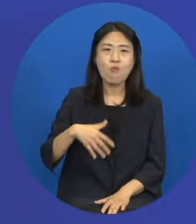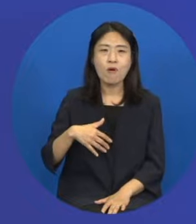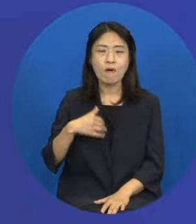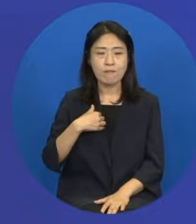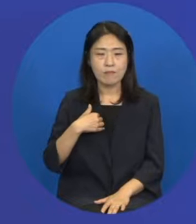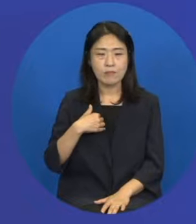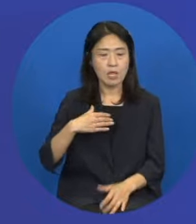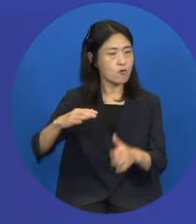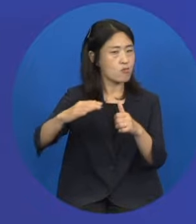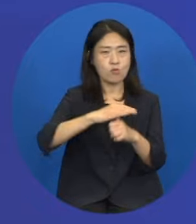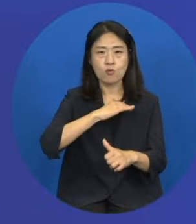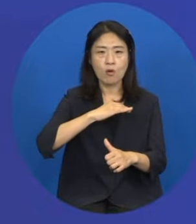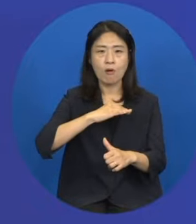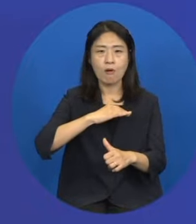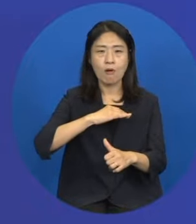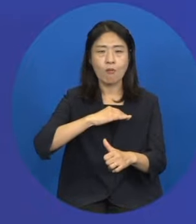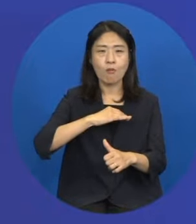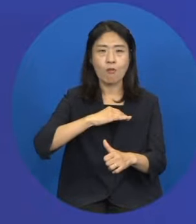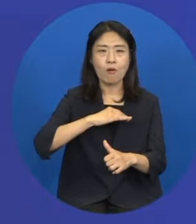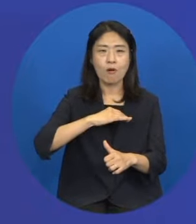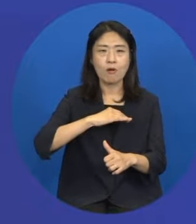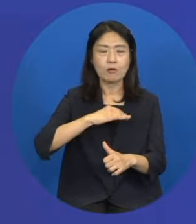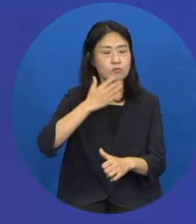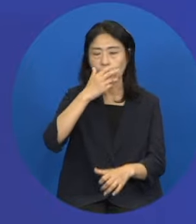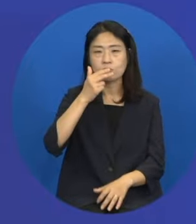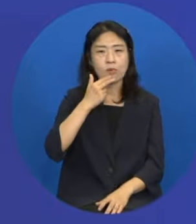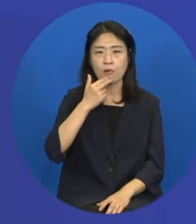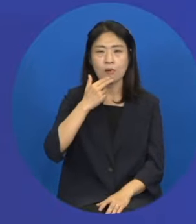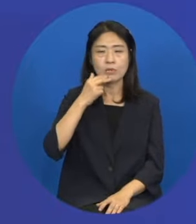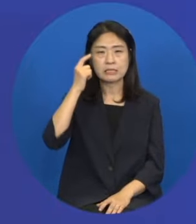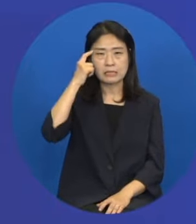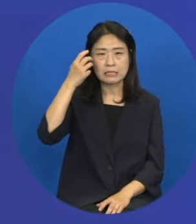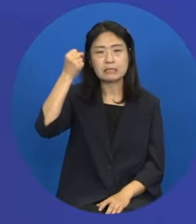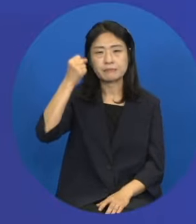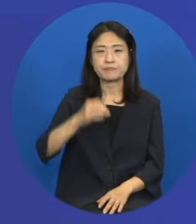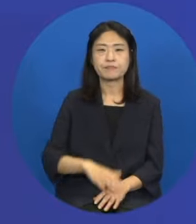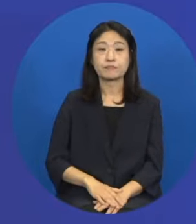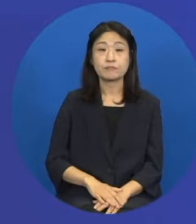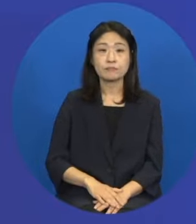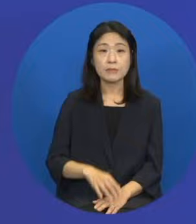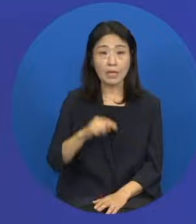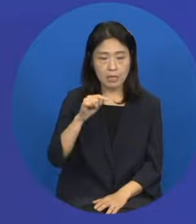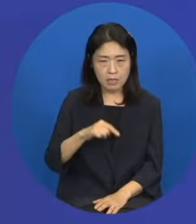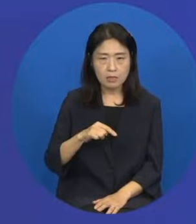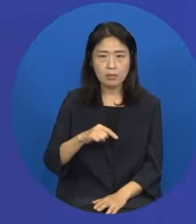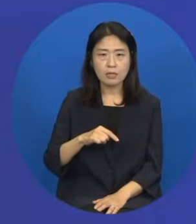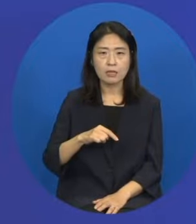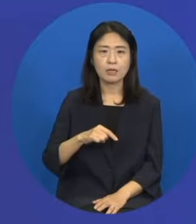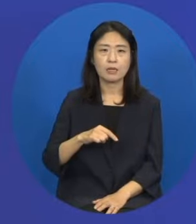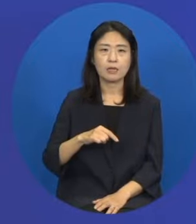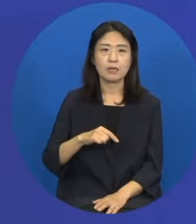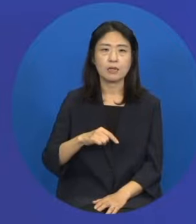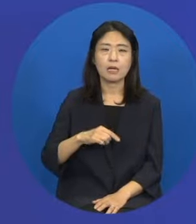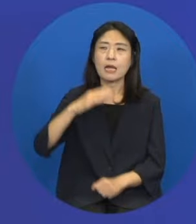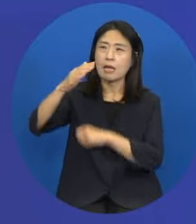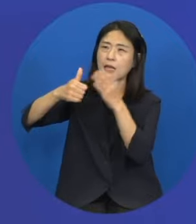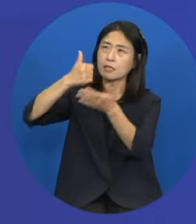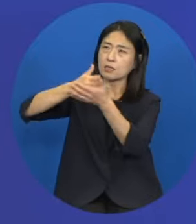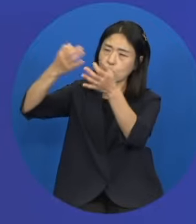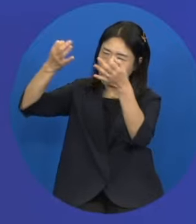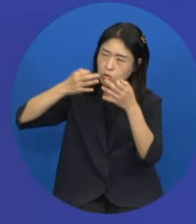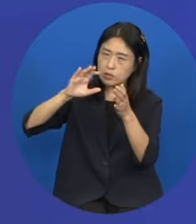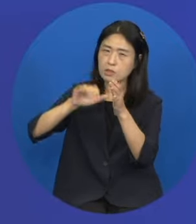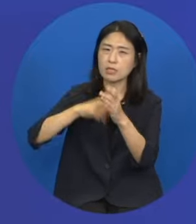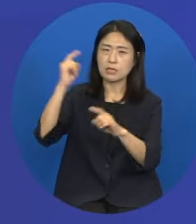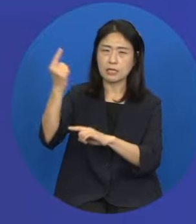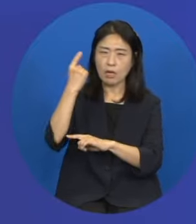쳐들어오겠어? 근데 보세요, 이게 하나님 보시기에 가장 큰 다윗의 죄가 됩니다.